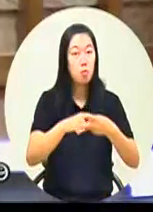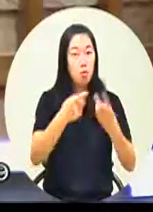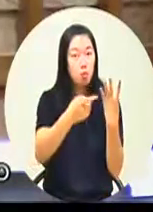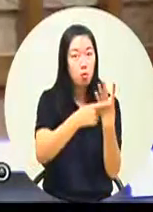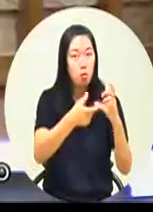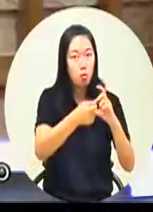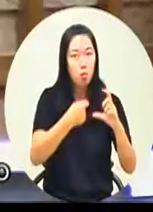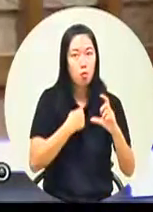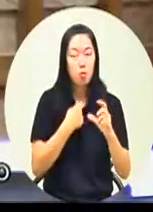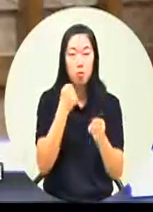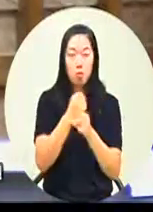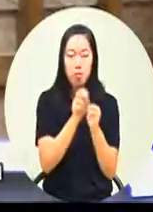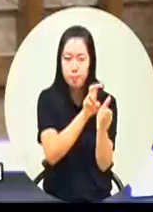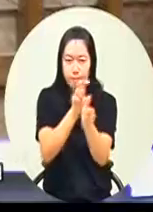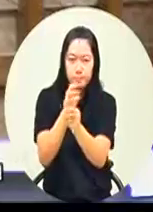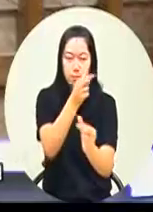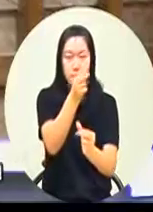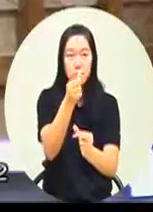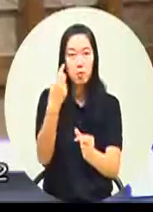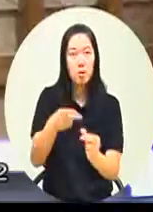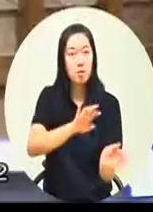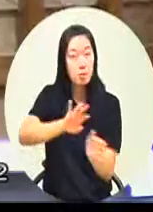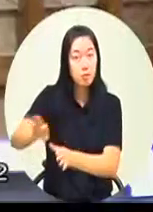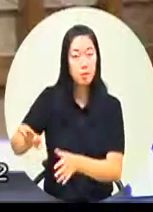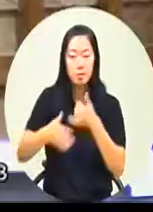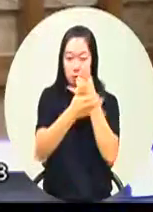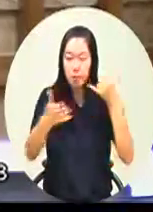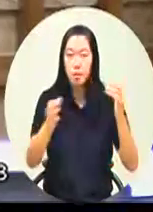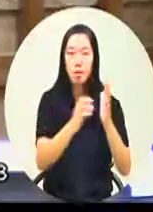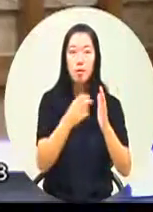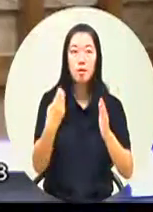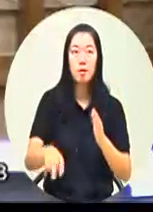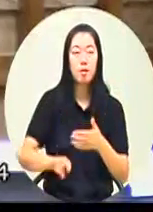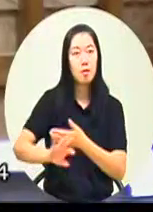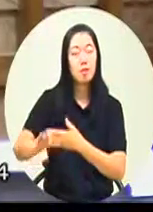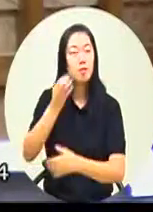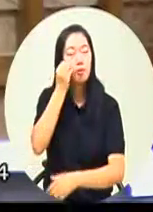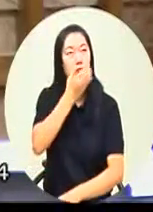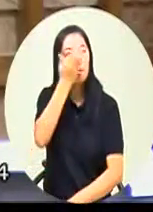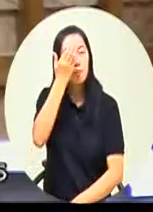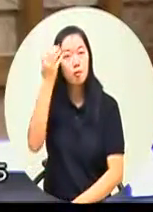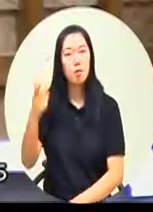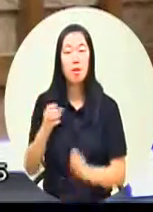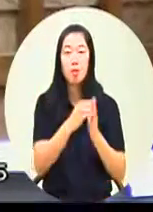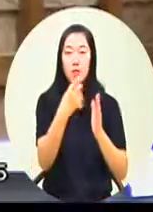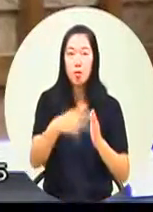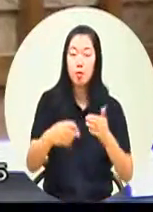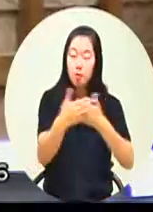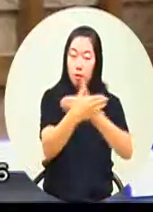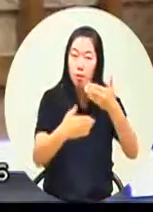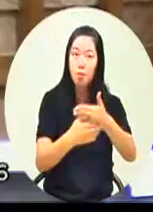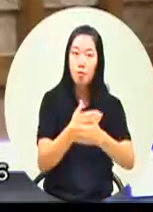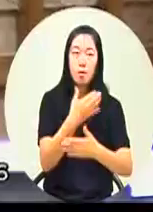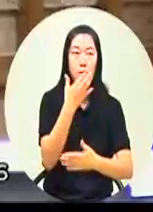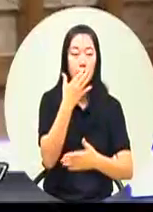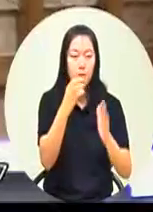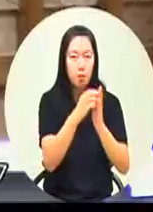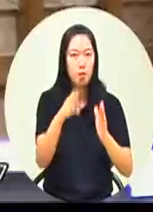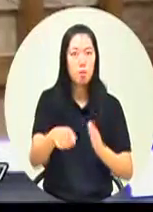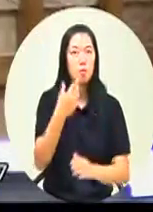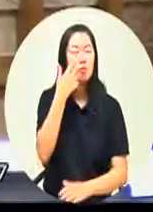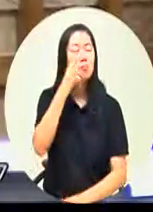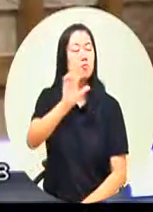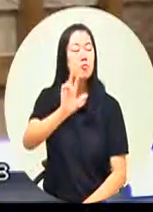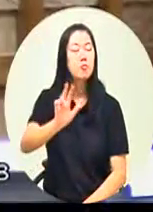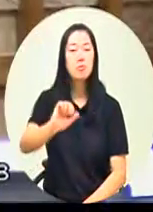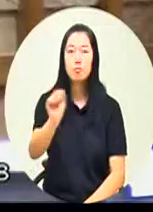监督的一个角色，那其他的海洋局还有我们的观光局跟交通局，我希望都不要忽视了、